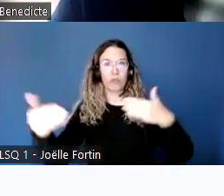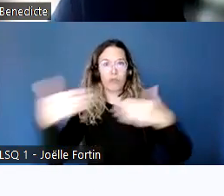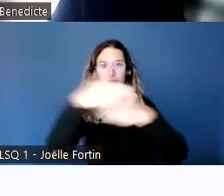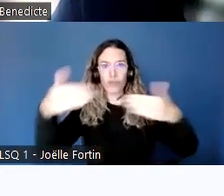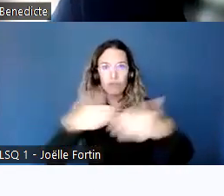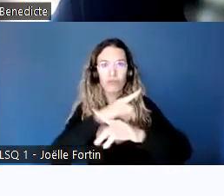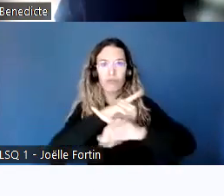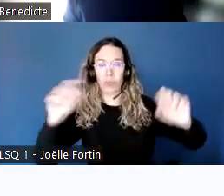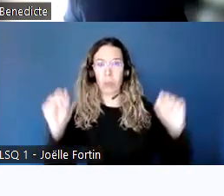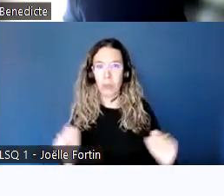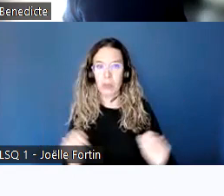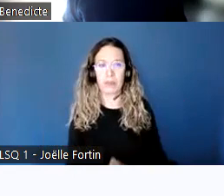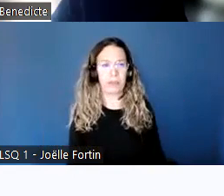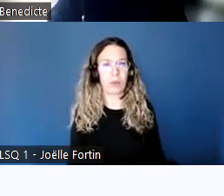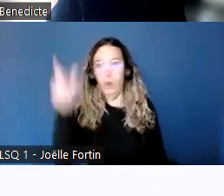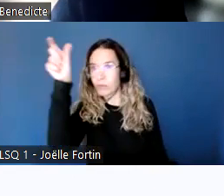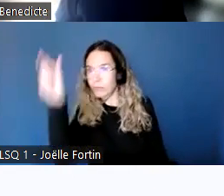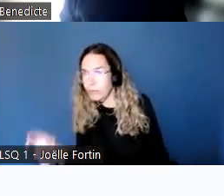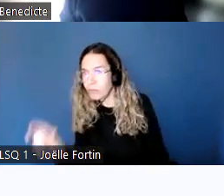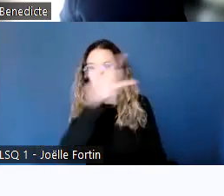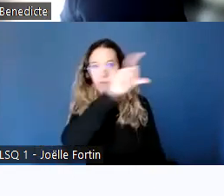votre écran.